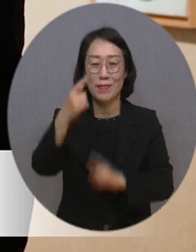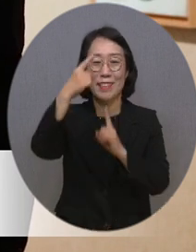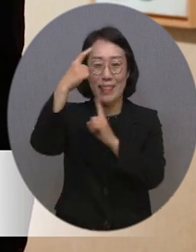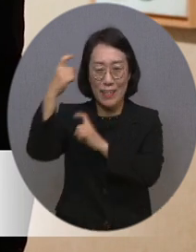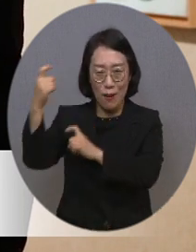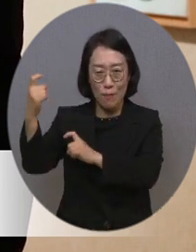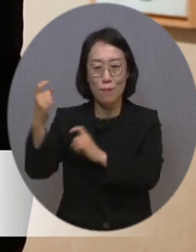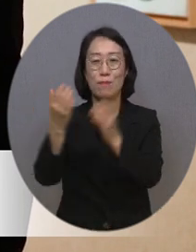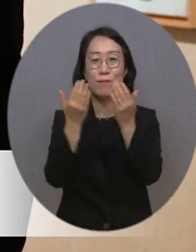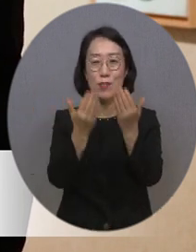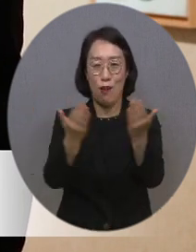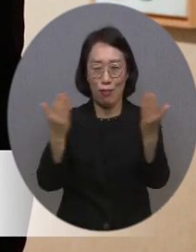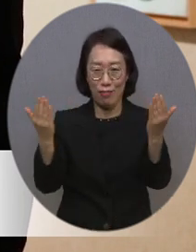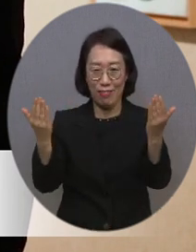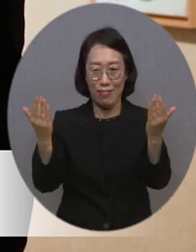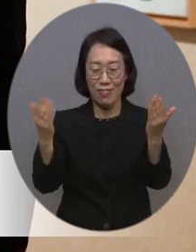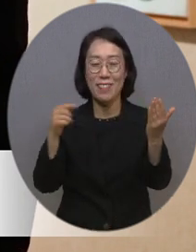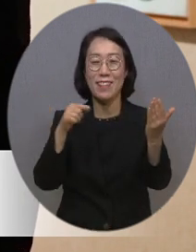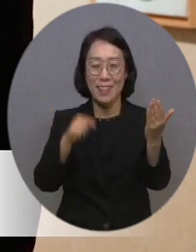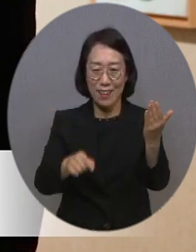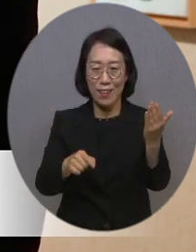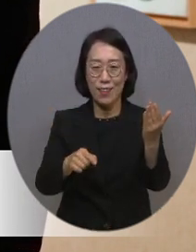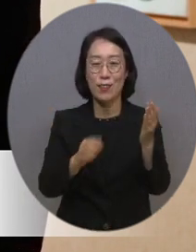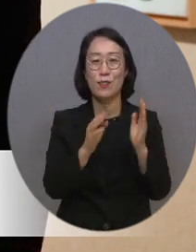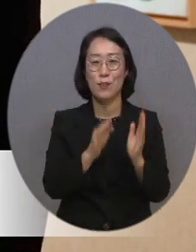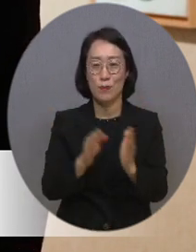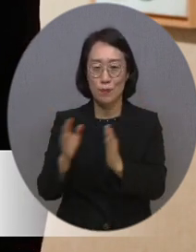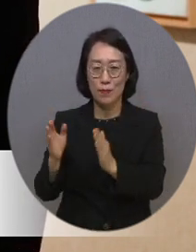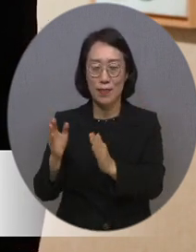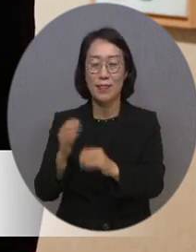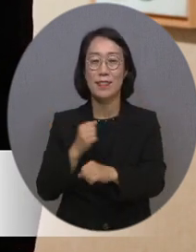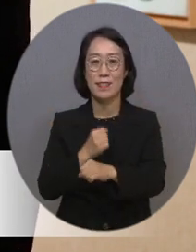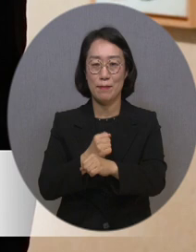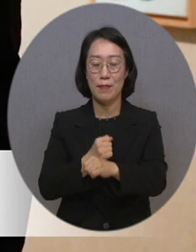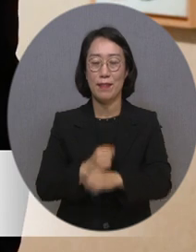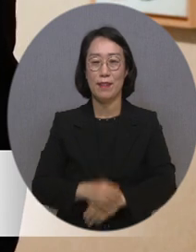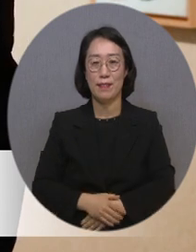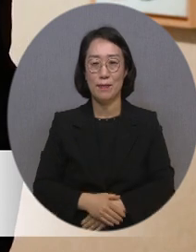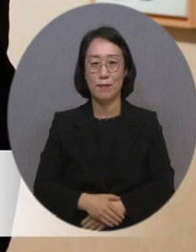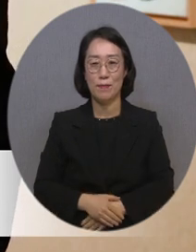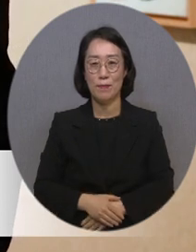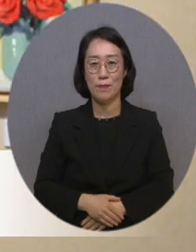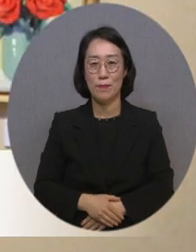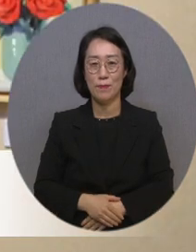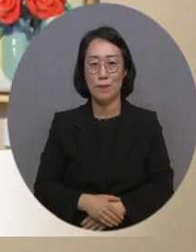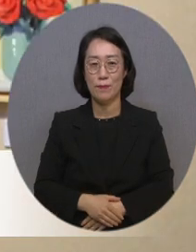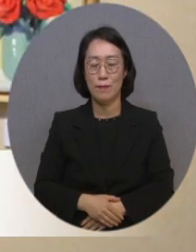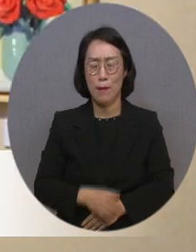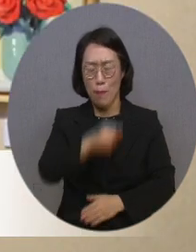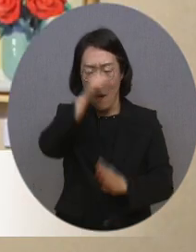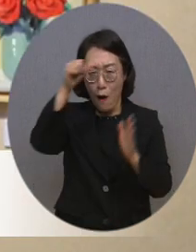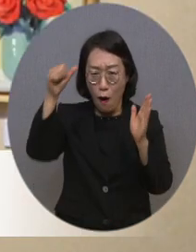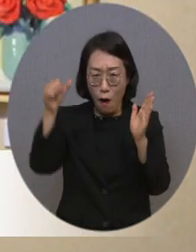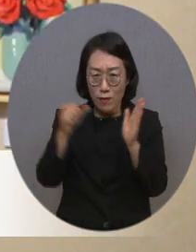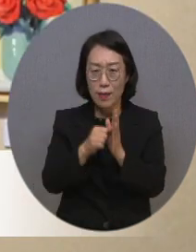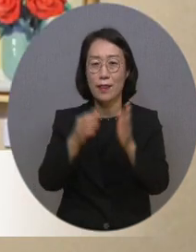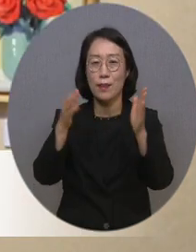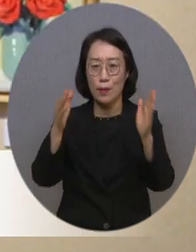기념전 막 그런 뜻으로 지금 전시회를 열었습니다. 평생 동안에